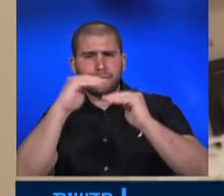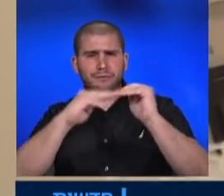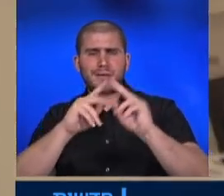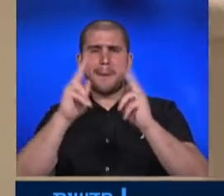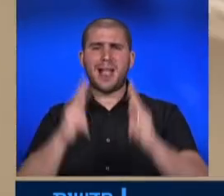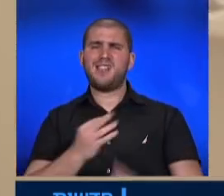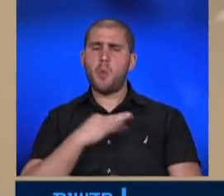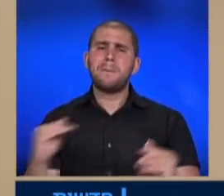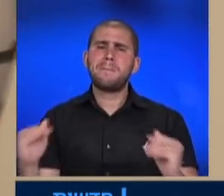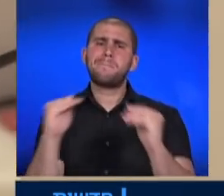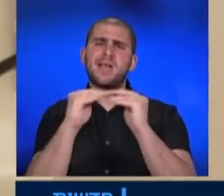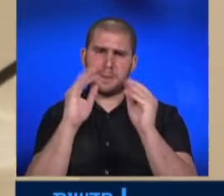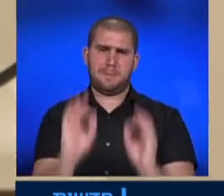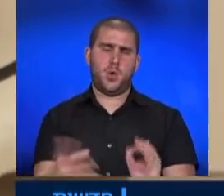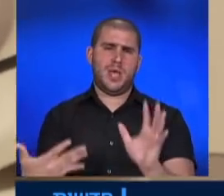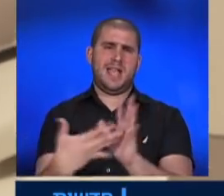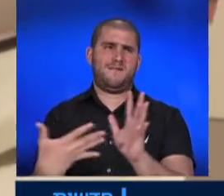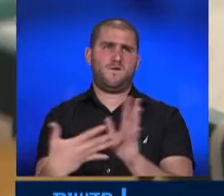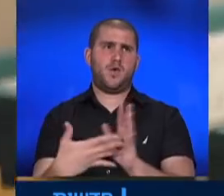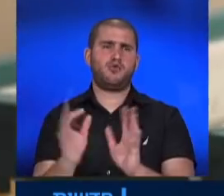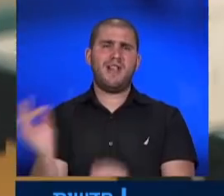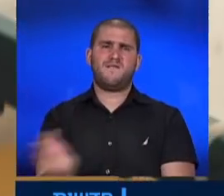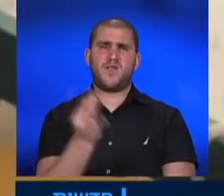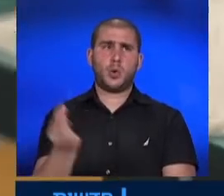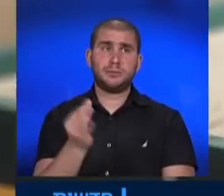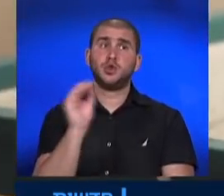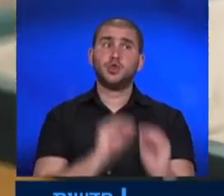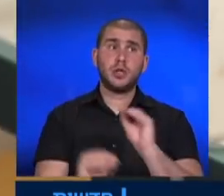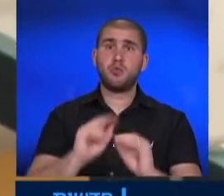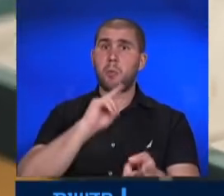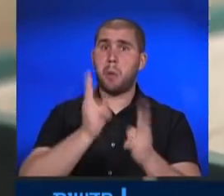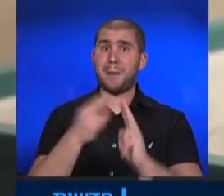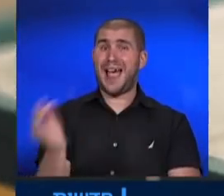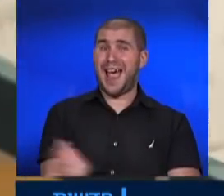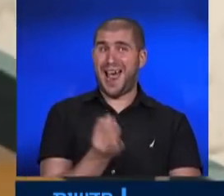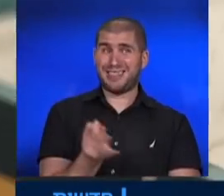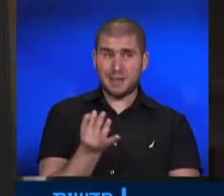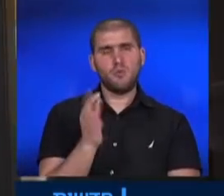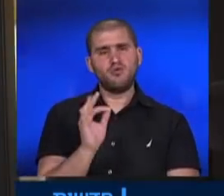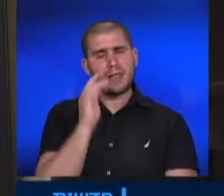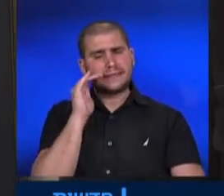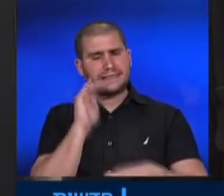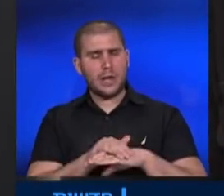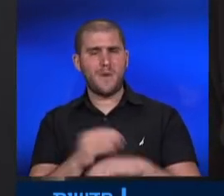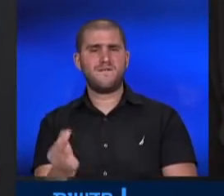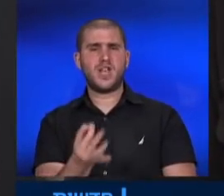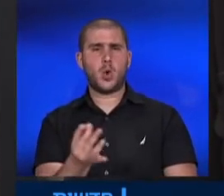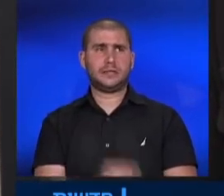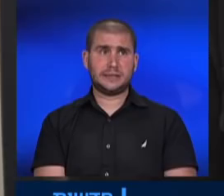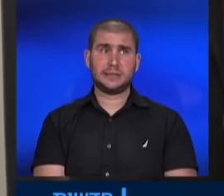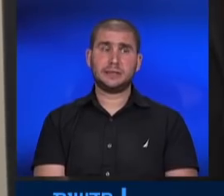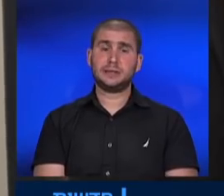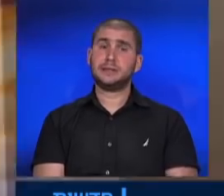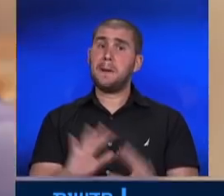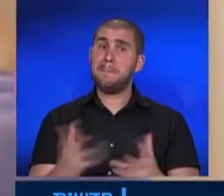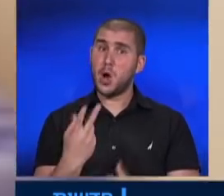שמתאימה לאבחון ויראלי. ויראלי, שימוש בעולם החיידקים לטובת זיהוי הווירוסים. יותר מהר,